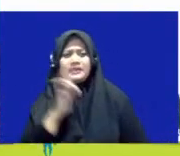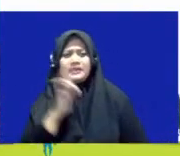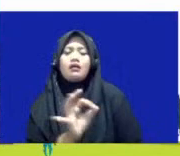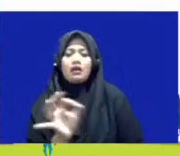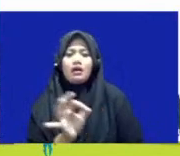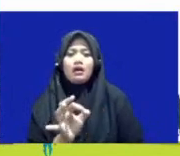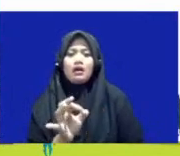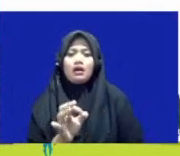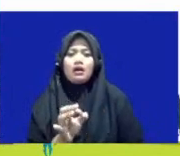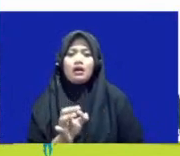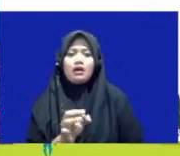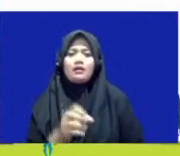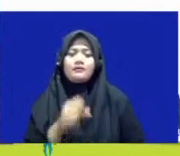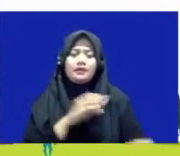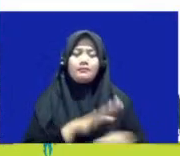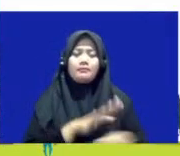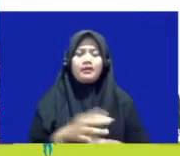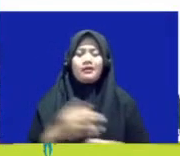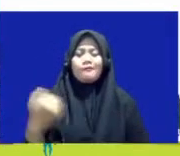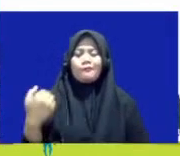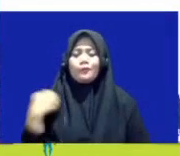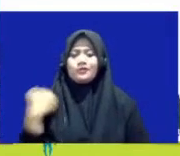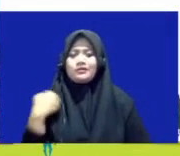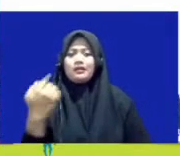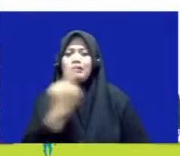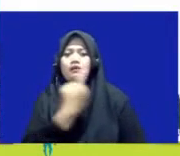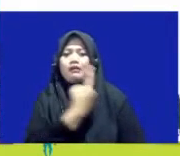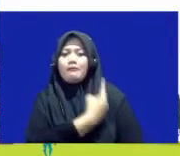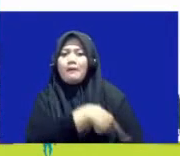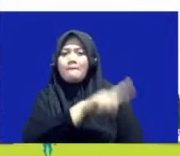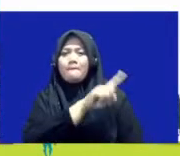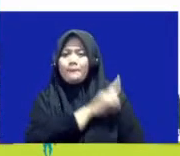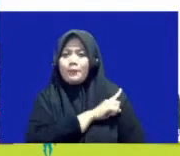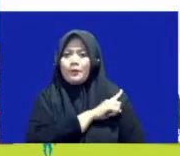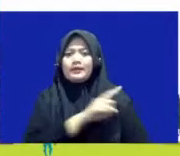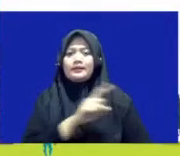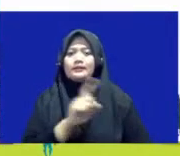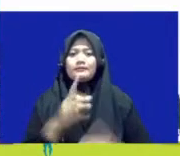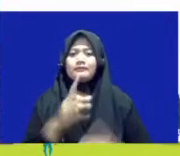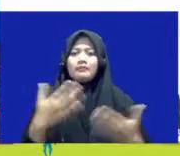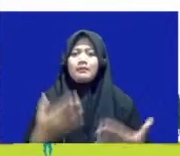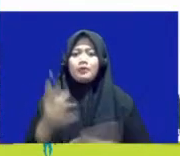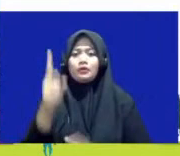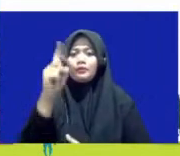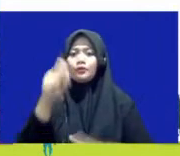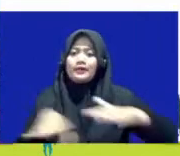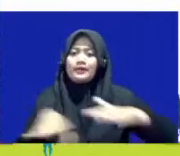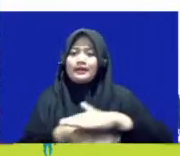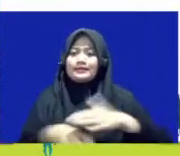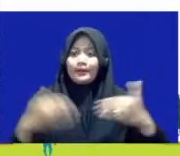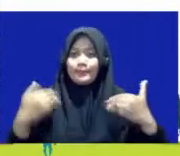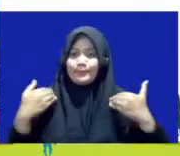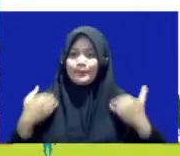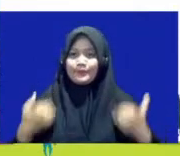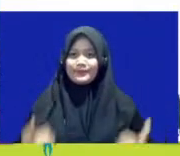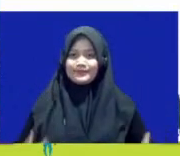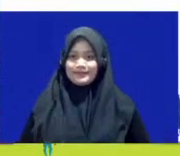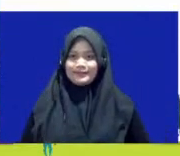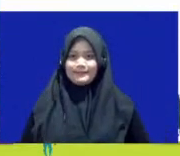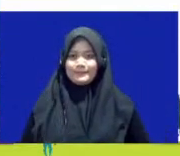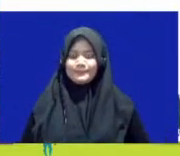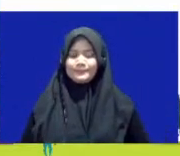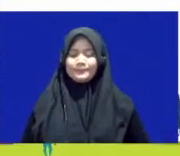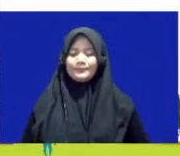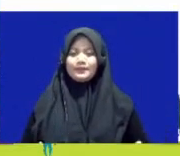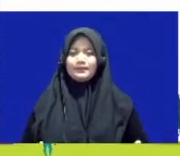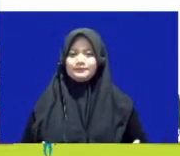memiliki kemampuan, kecakapan karena berkaitan dengan kebutuhan dasar manusia. Jadi sekali lagi,